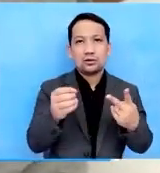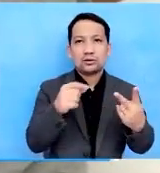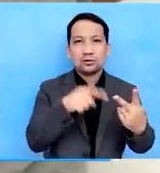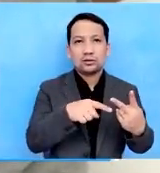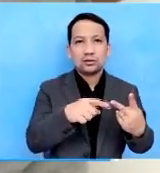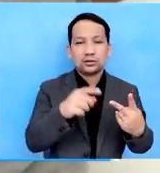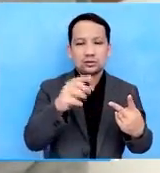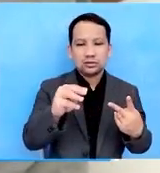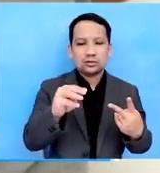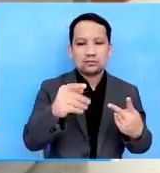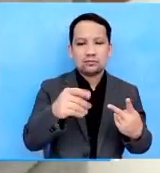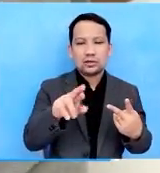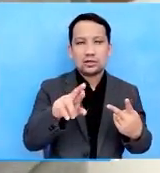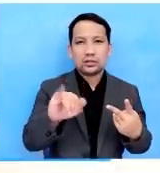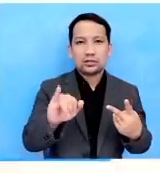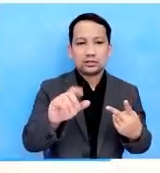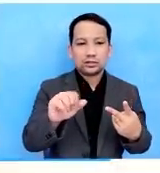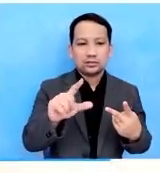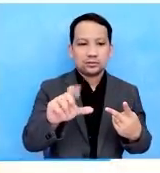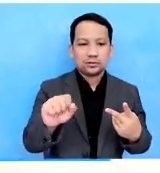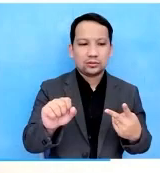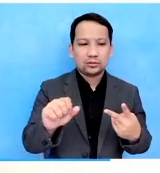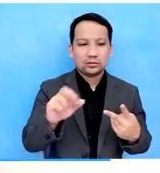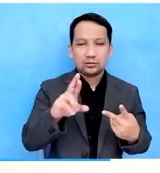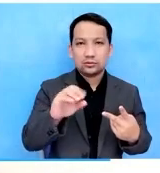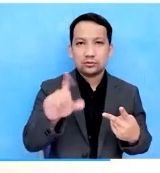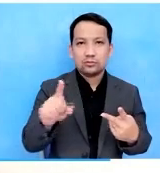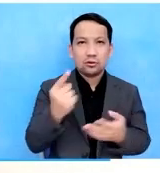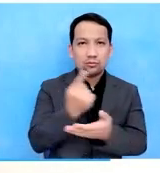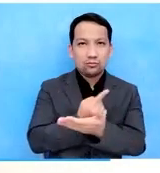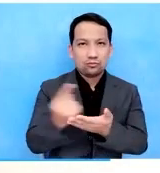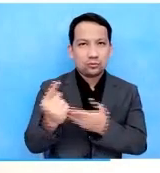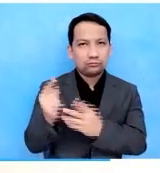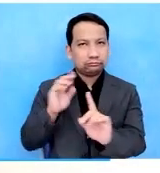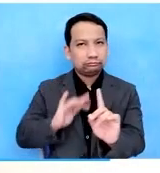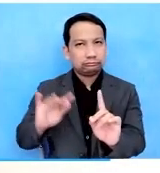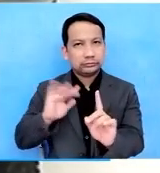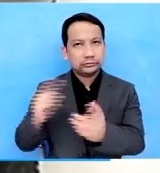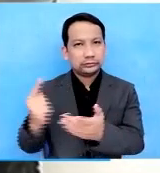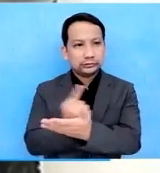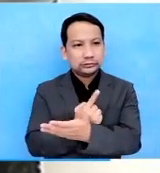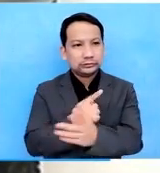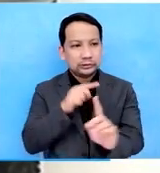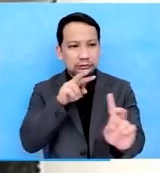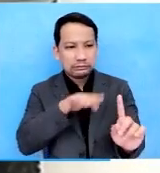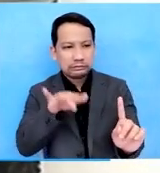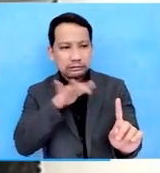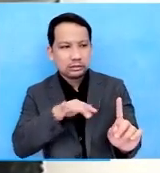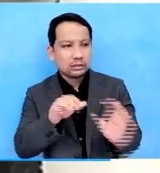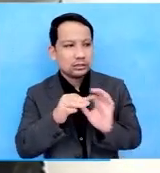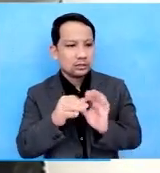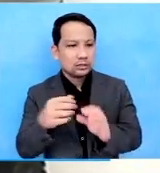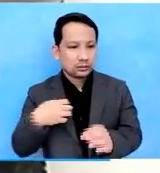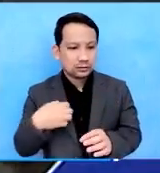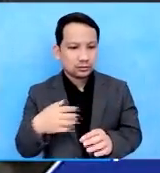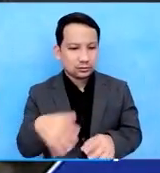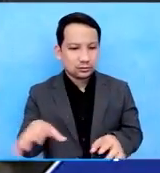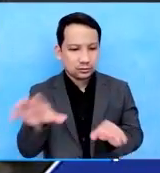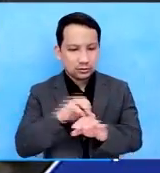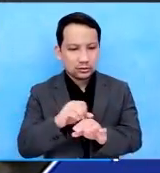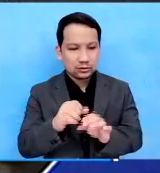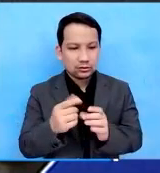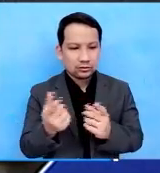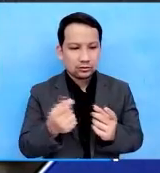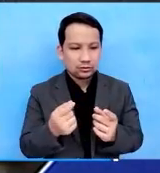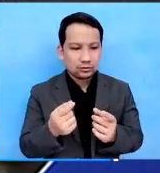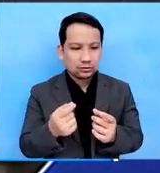sina Marik Salvador at Ronald Macarayo. Halos isang linggo raw na minamanmanan ng mga operatiba ang mga suspect bago ikinasa ang operasyon.